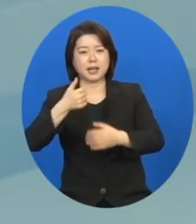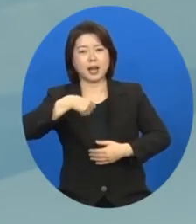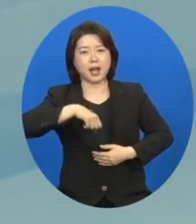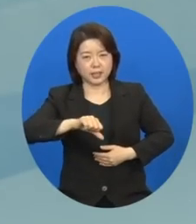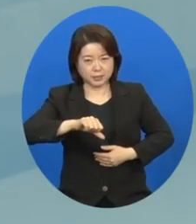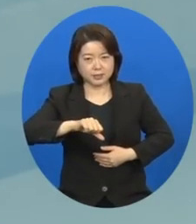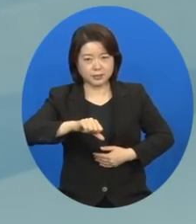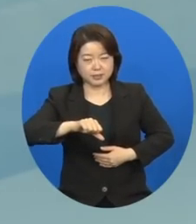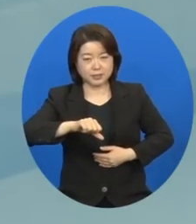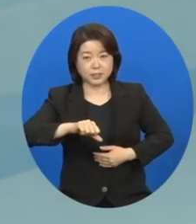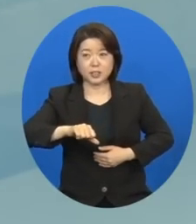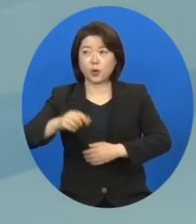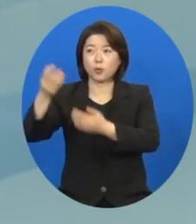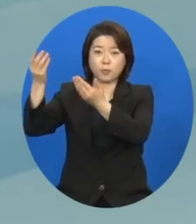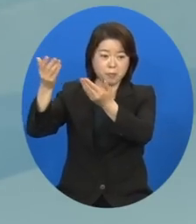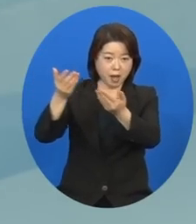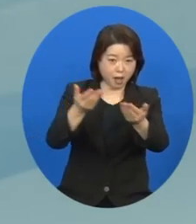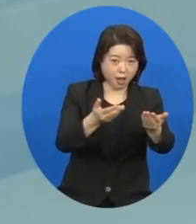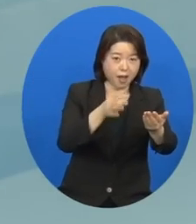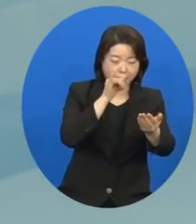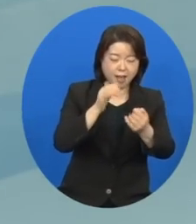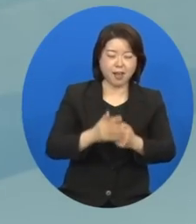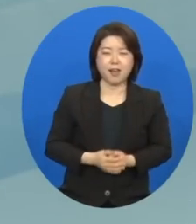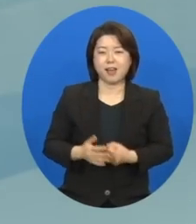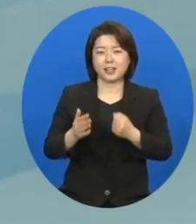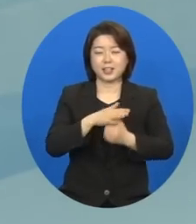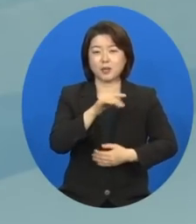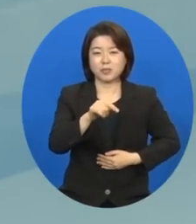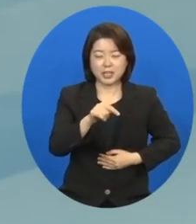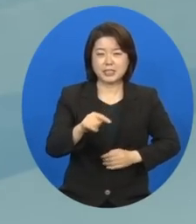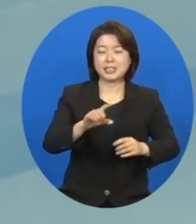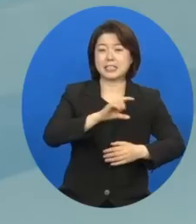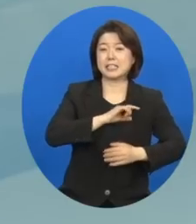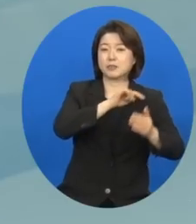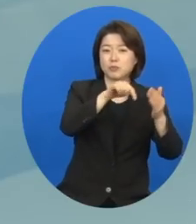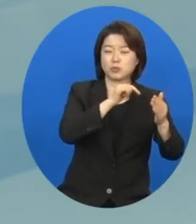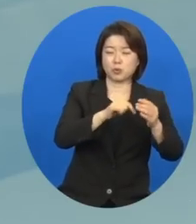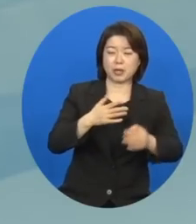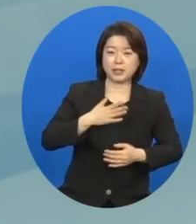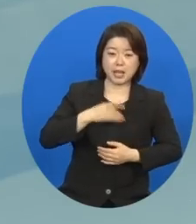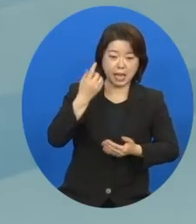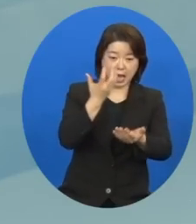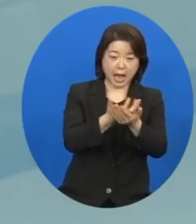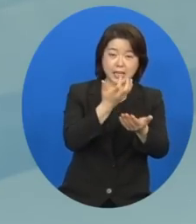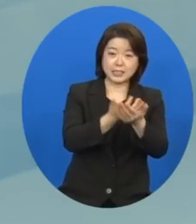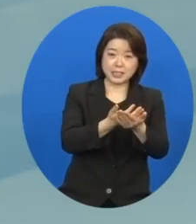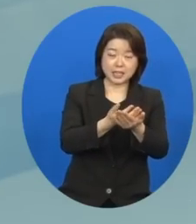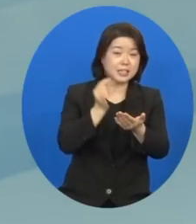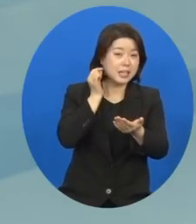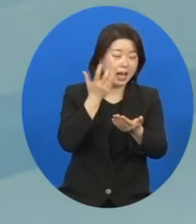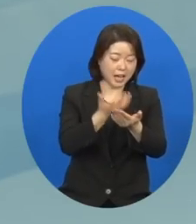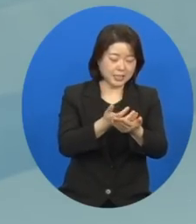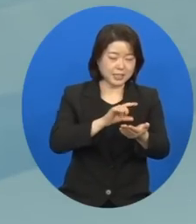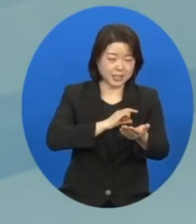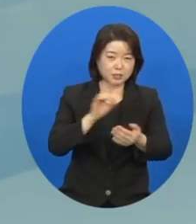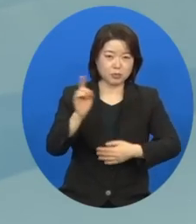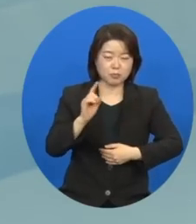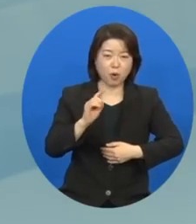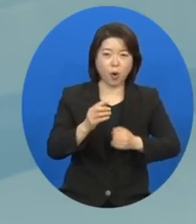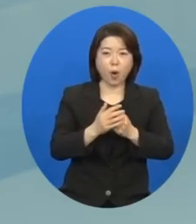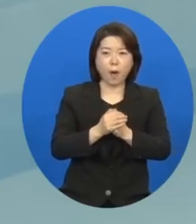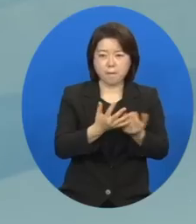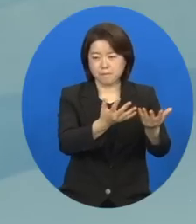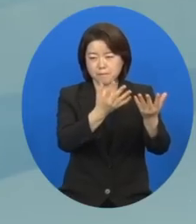아들이요. 그렇죠? 그래서 이 이름의 제 한자 이름이 마늘 다자의 위대할